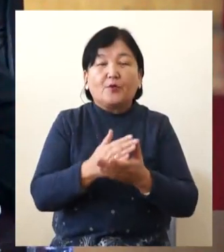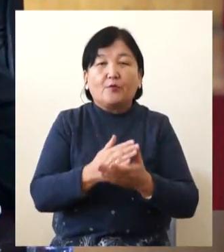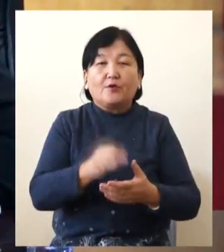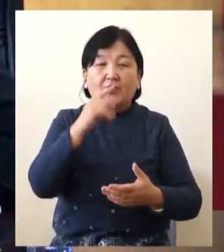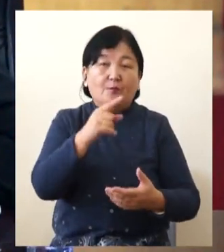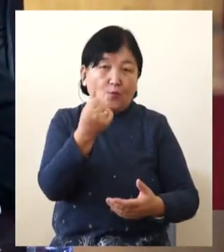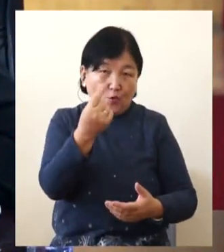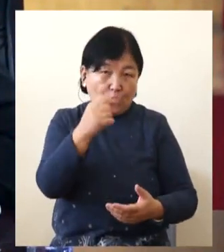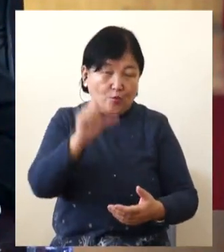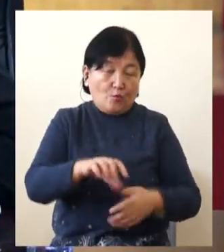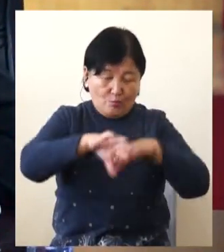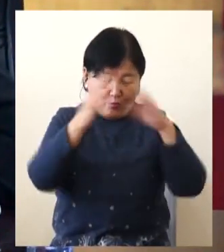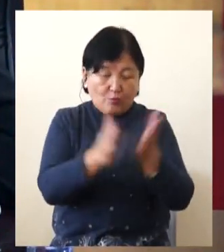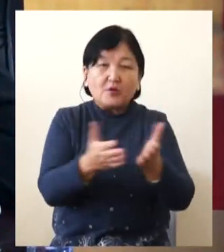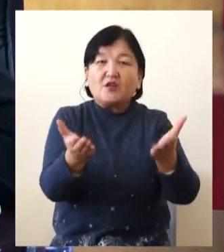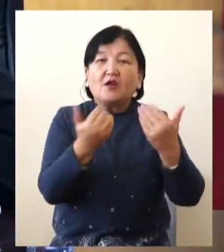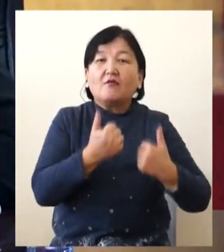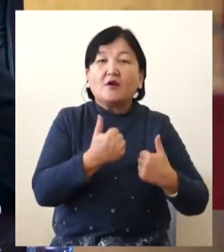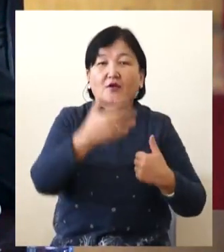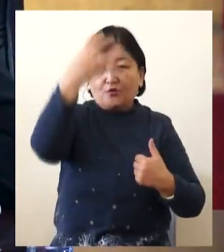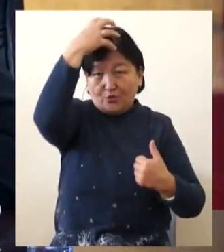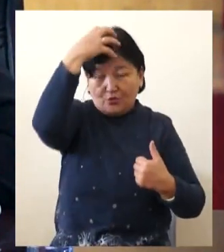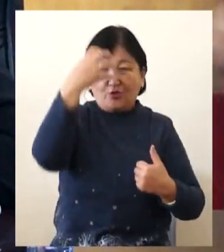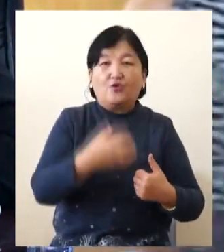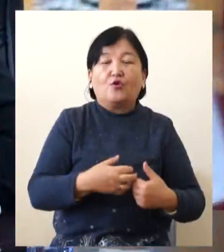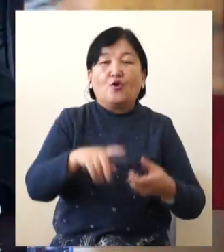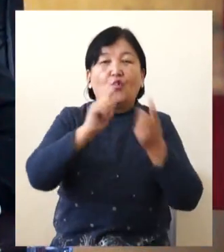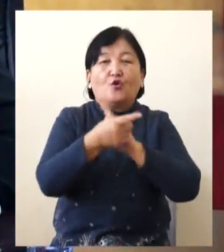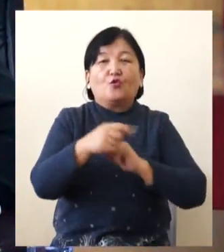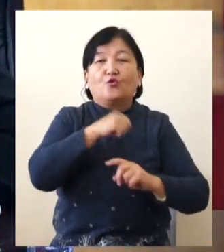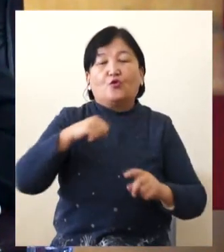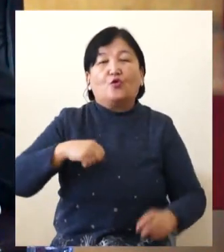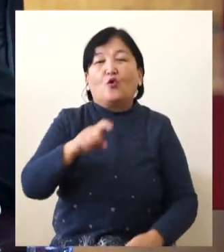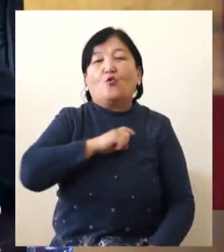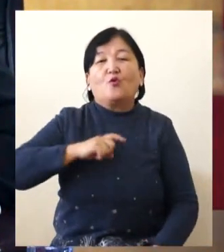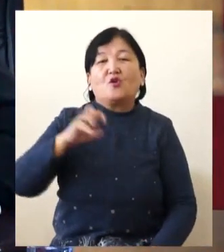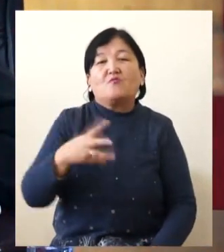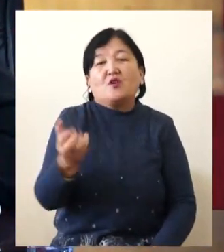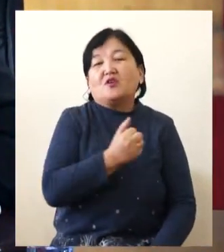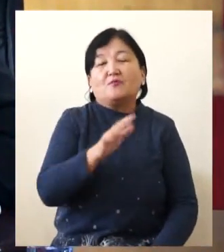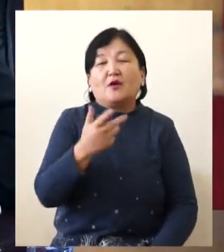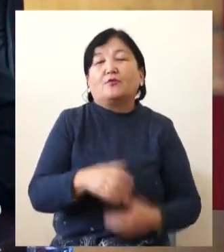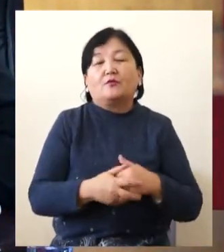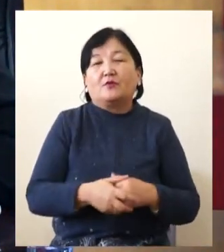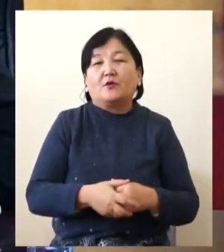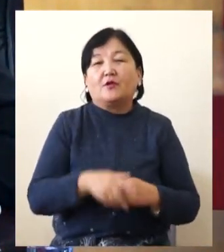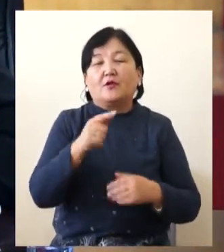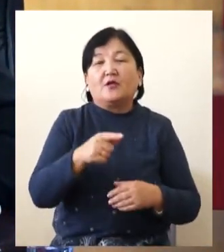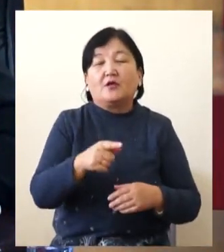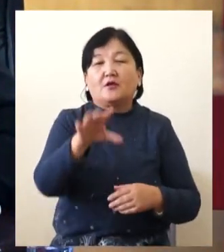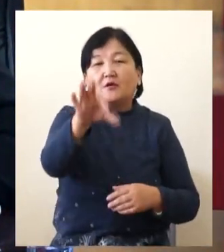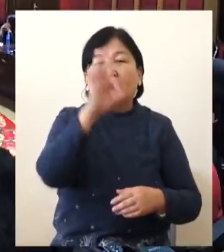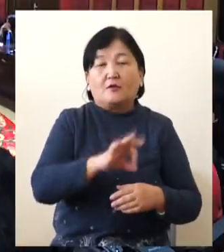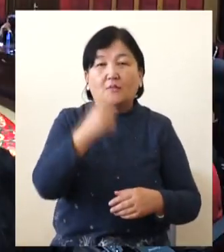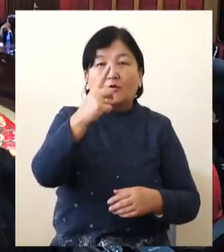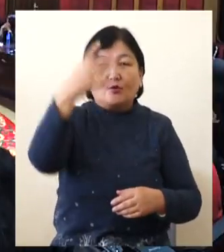мөнгөтэй тэр чигээр нь аваад тэгээд бас төрийн орнд хувийнхаа юм хийгээ явчихгүй байх. Ийм арга хувьчлийн аргыг сонгох нь